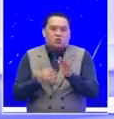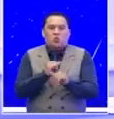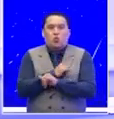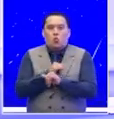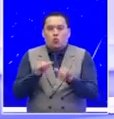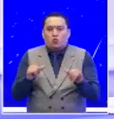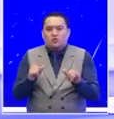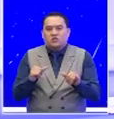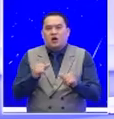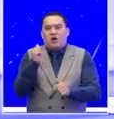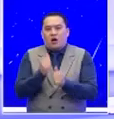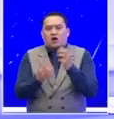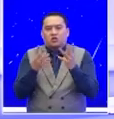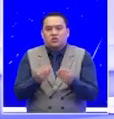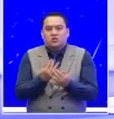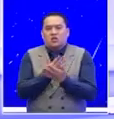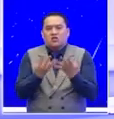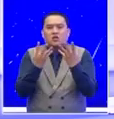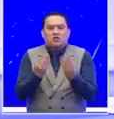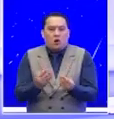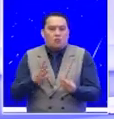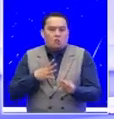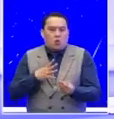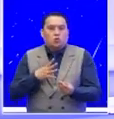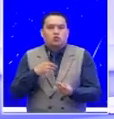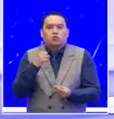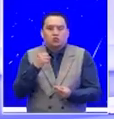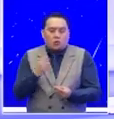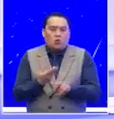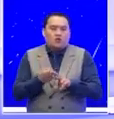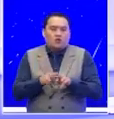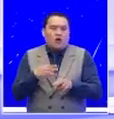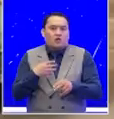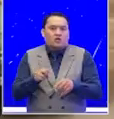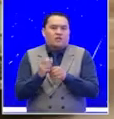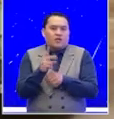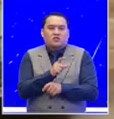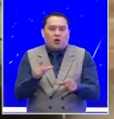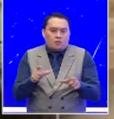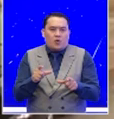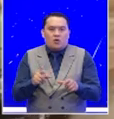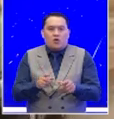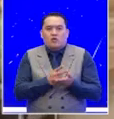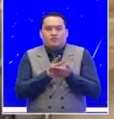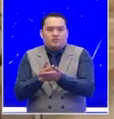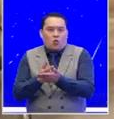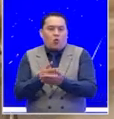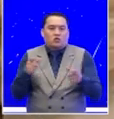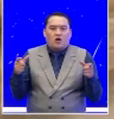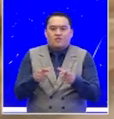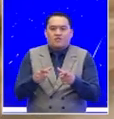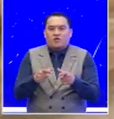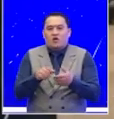с пугающей скоростью. Всего за несколько дней больше полусотни. В отношении 12 человек, помещенных под карантин,